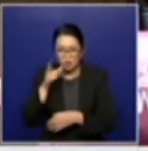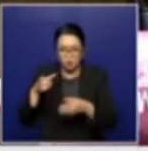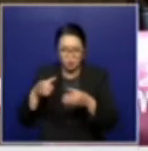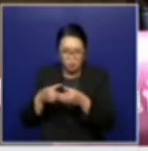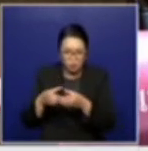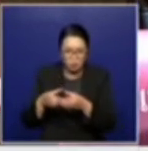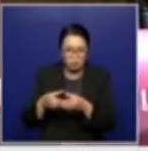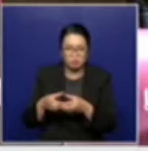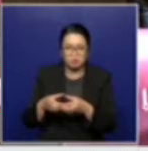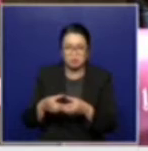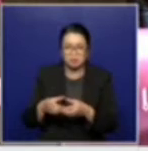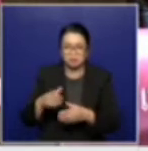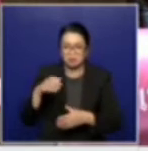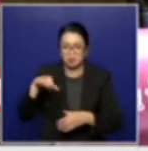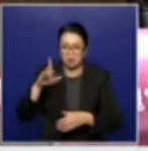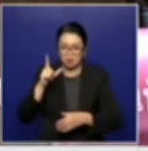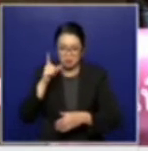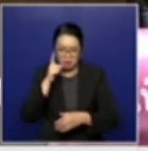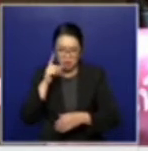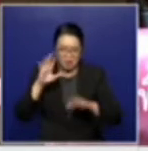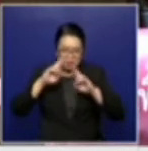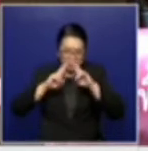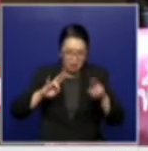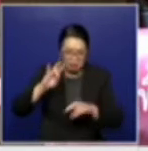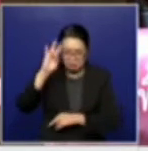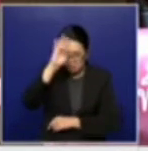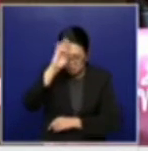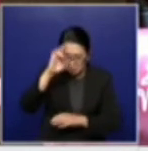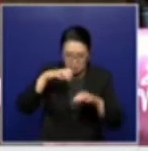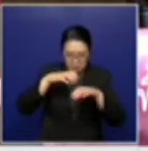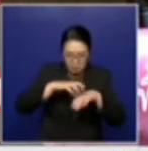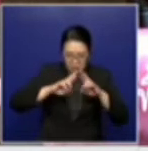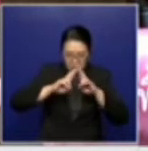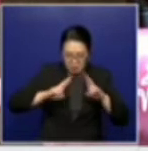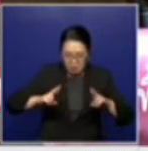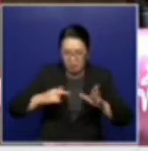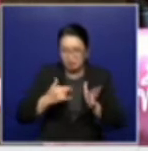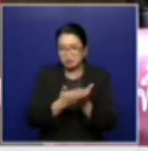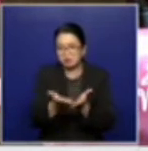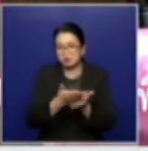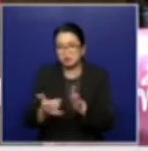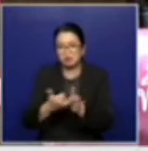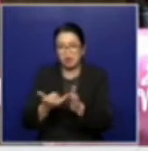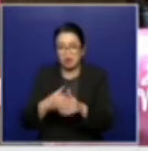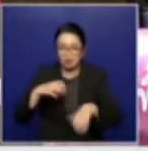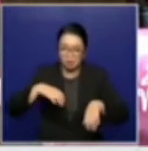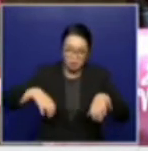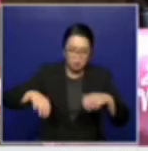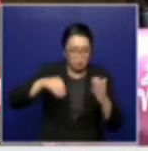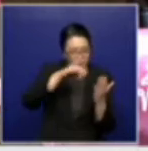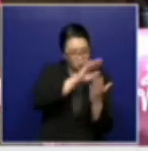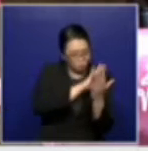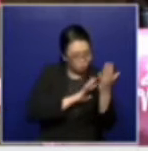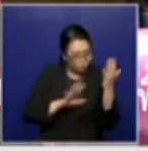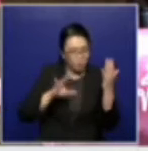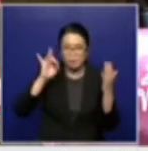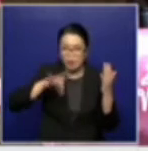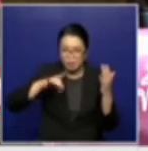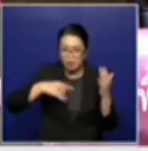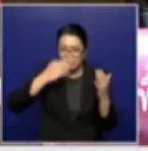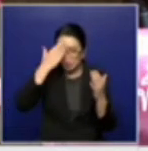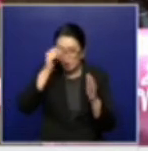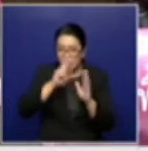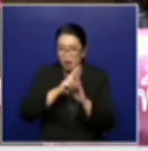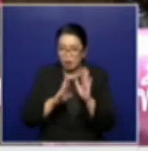เดิร์นเทรดทั้งหลายและร้านสะดวกซื้อที่มีกระจายอยู่ทั่วประเทศประมาณ 8,000 กว่าแห่งเพราะเขามีระบบอิเล็ก